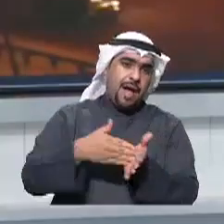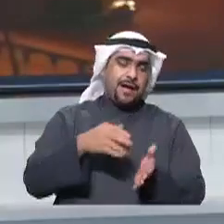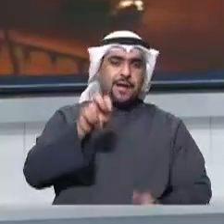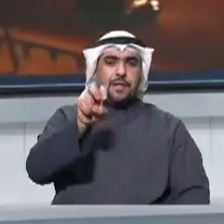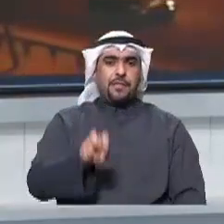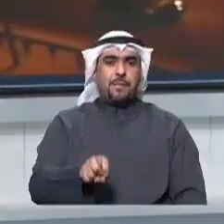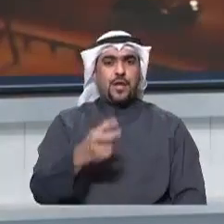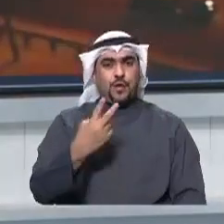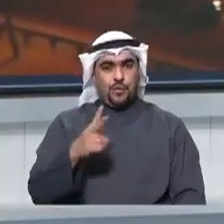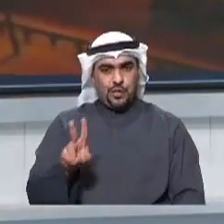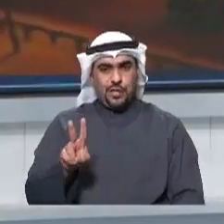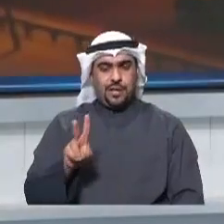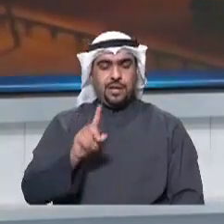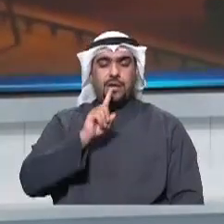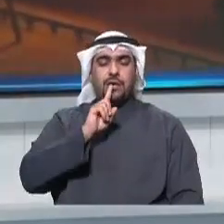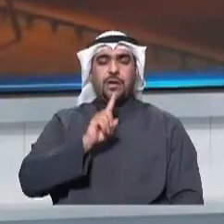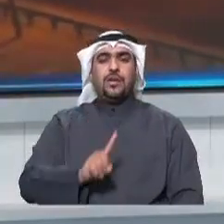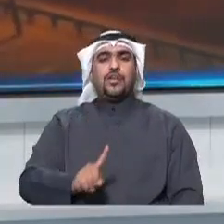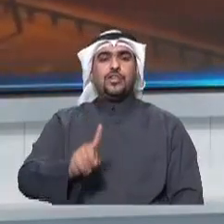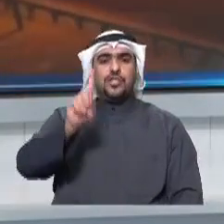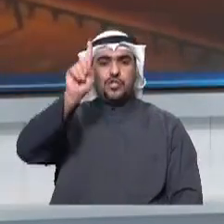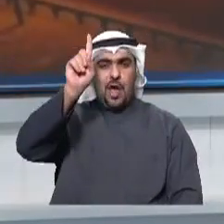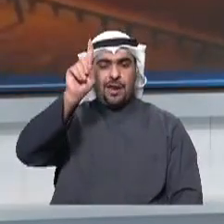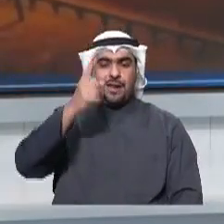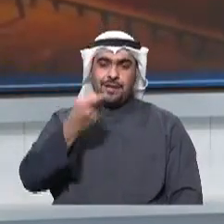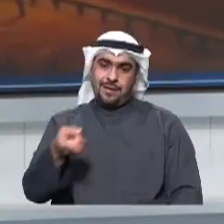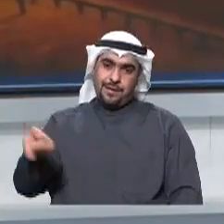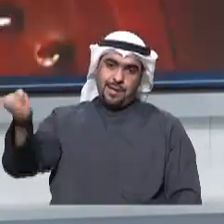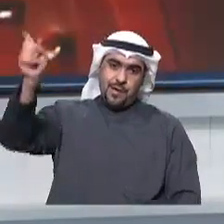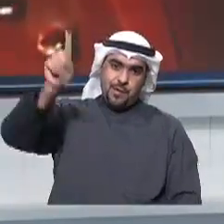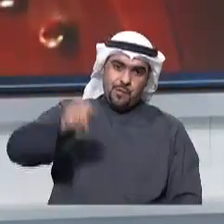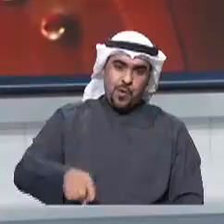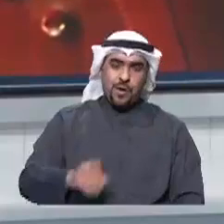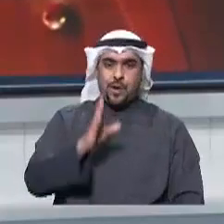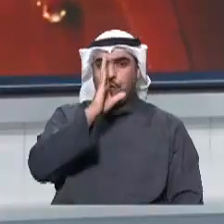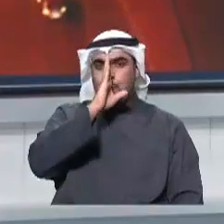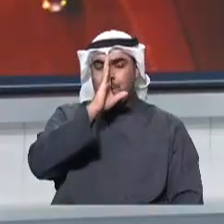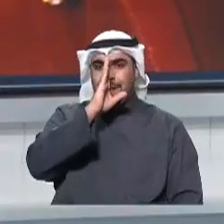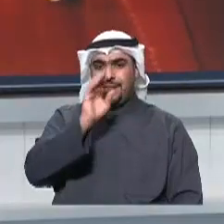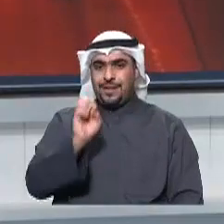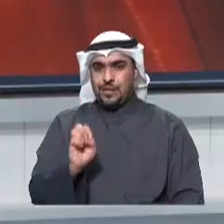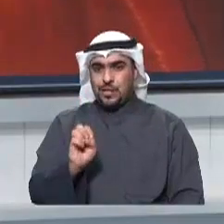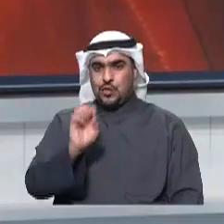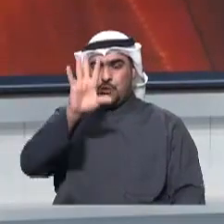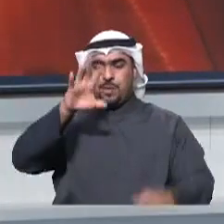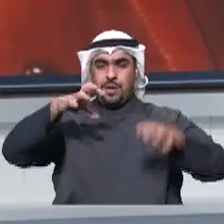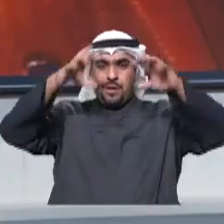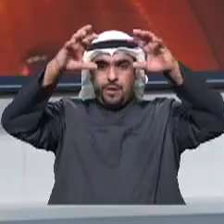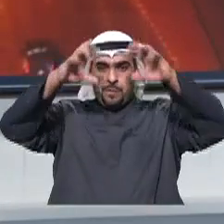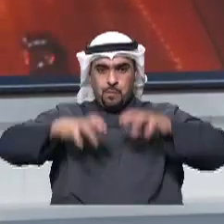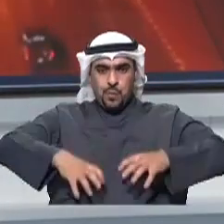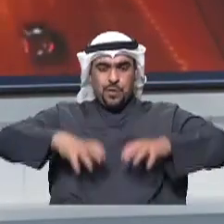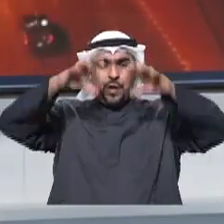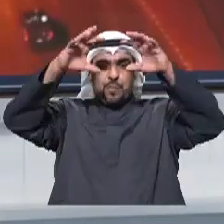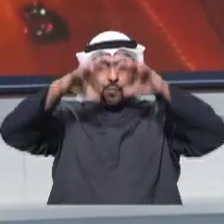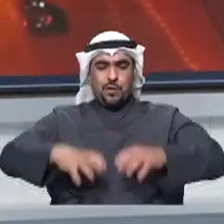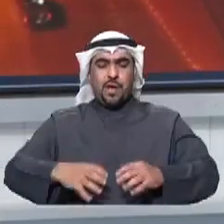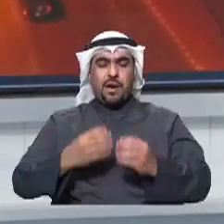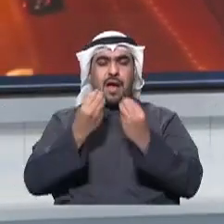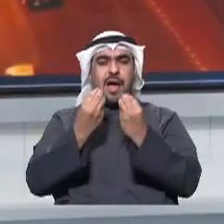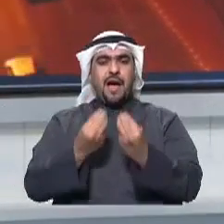إن شاء الله متوقعة صباح الغد إن شاء الله. تستمر معنا هذه الأمطار، أمطار الخير بإذن الله